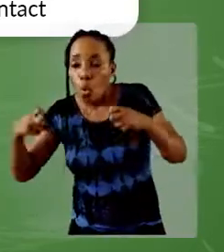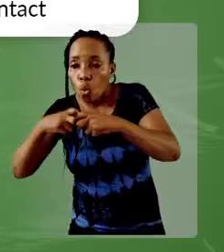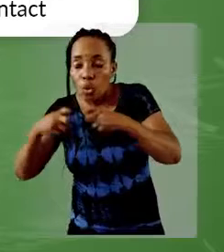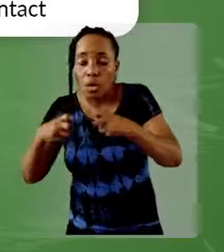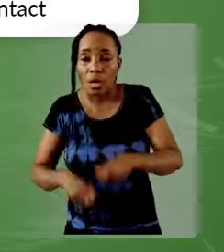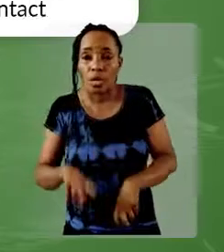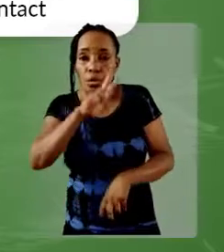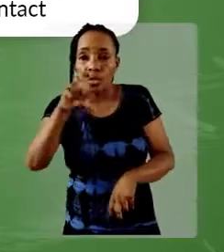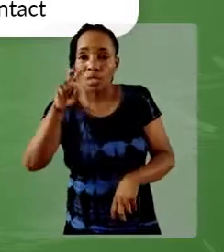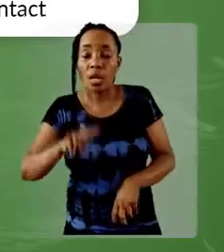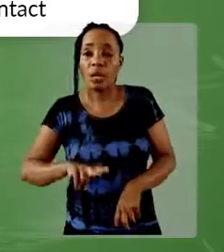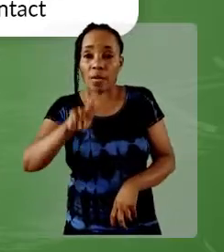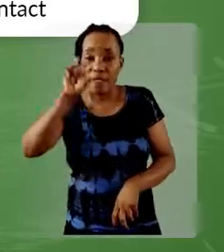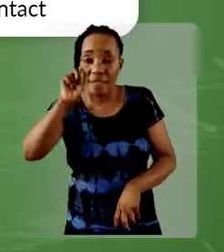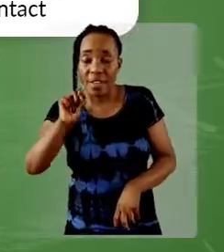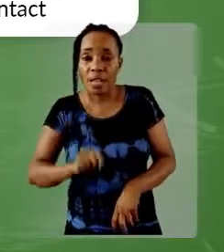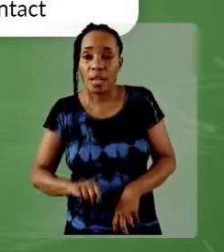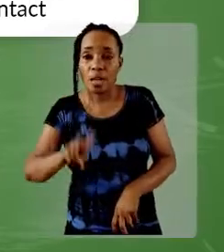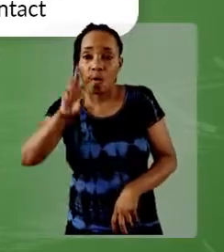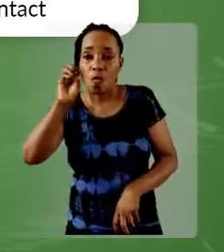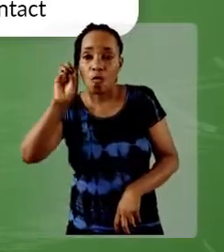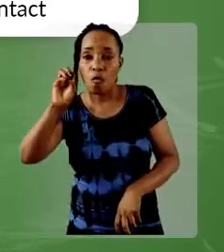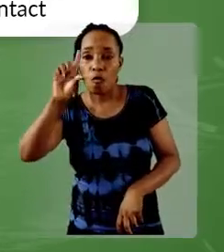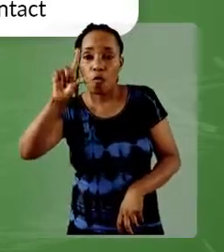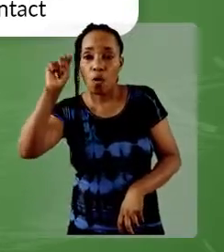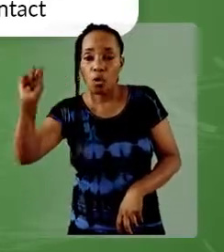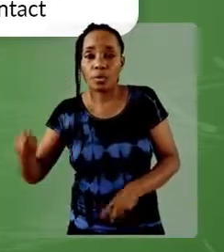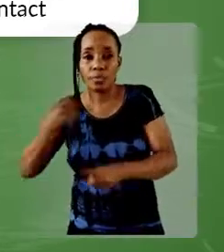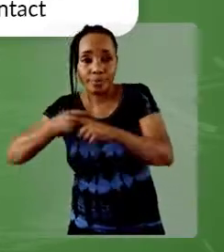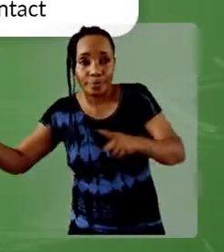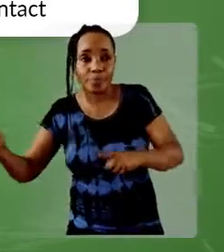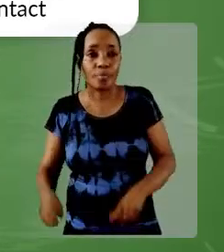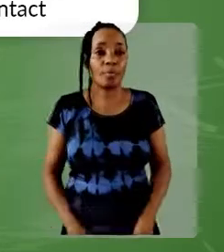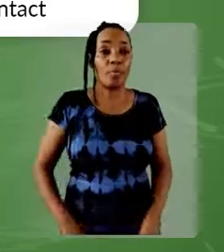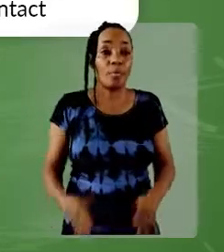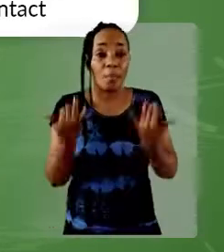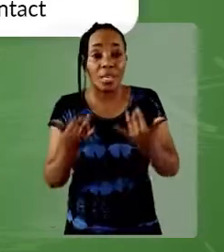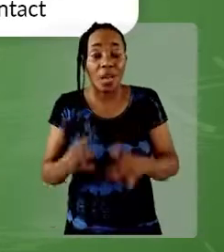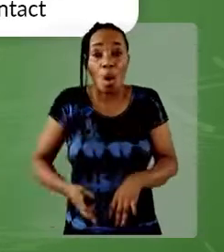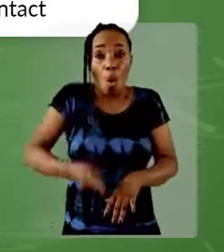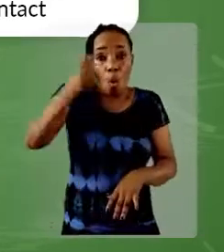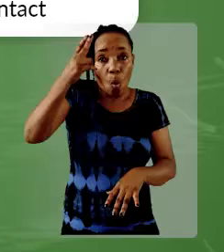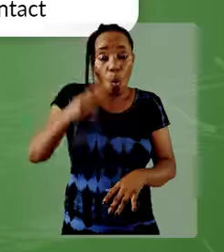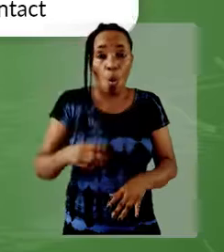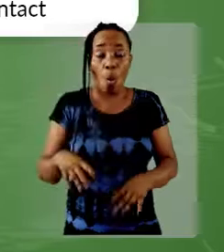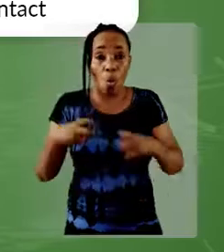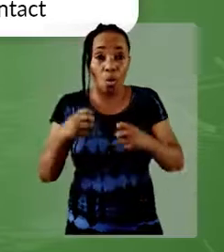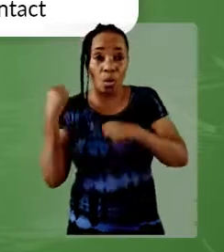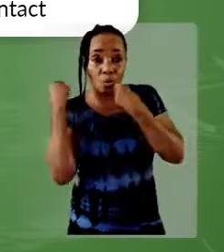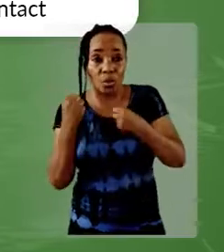lésions. Au contact du courant haute tension, cela provoque la mort par